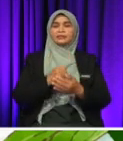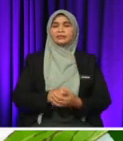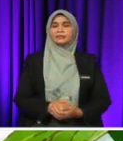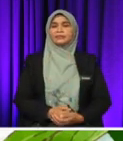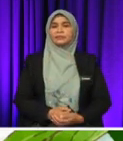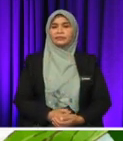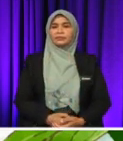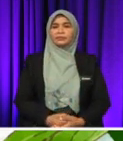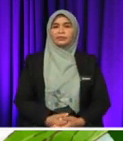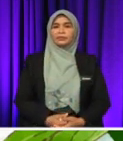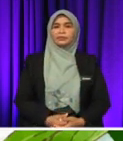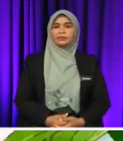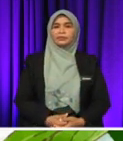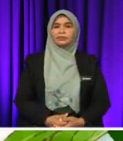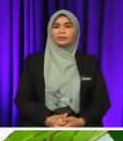juga